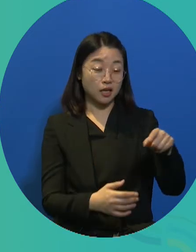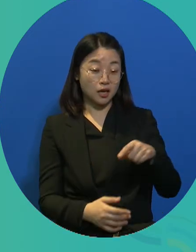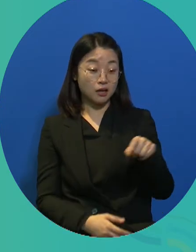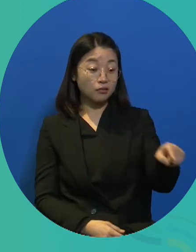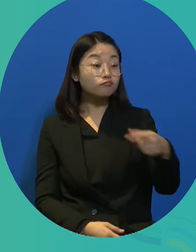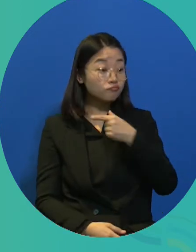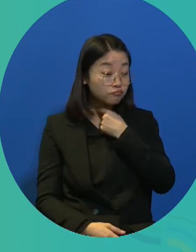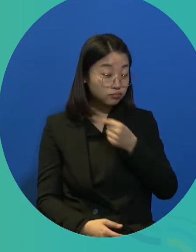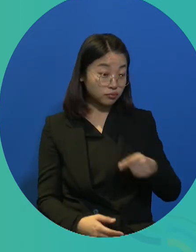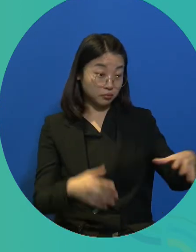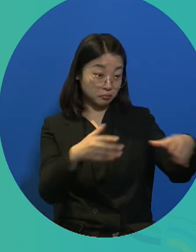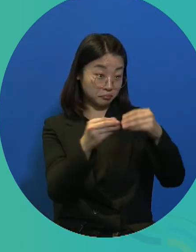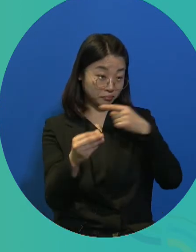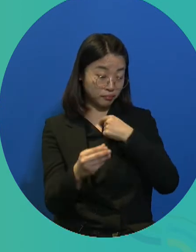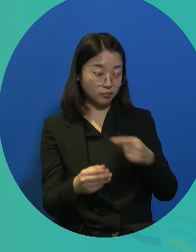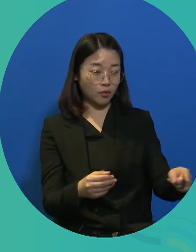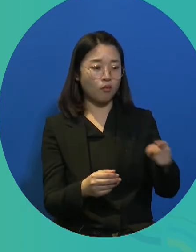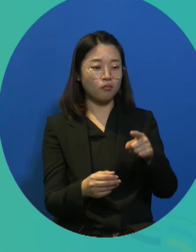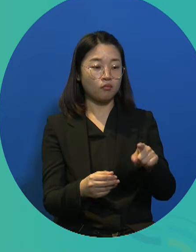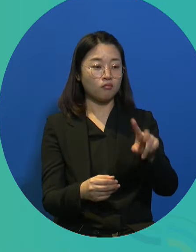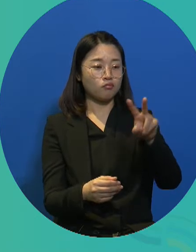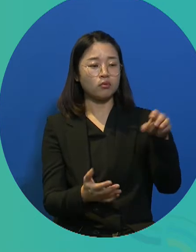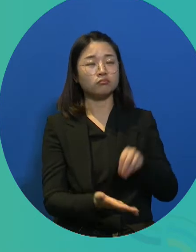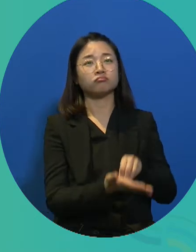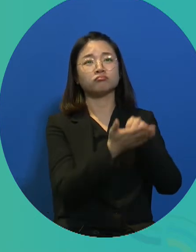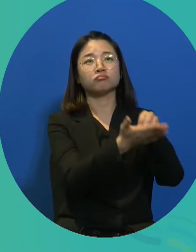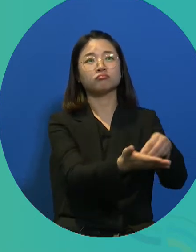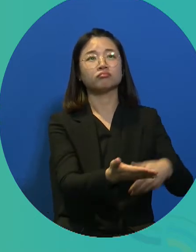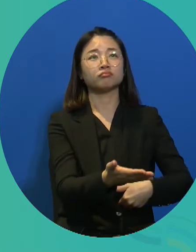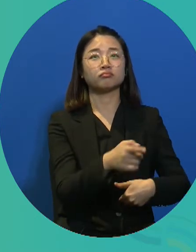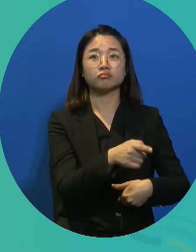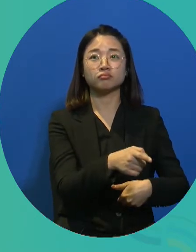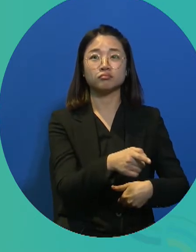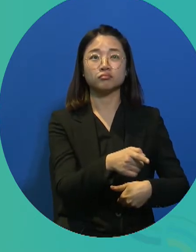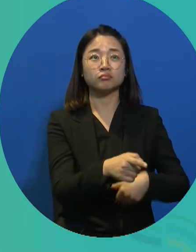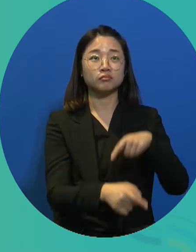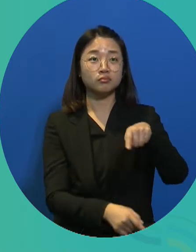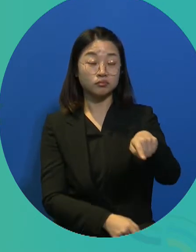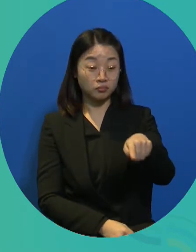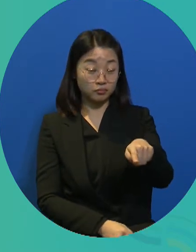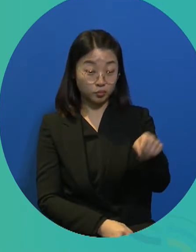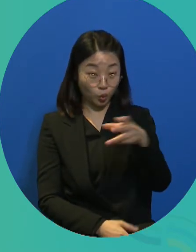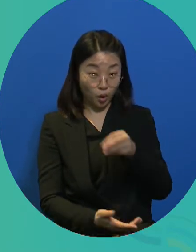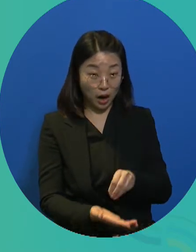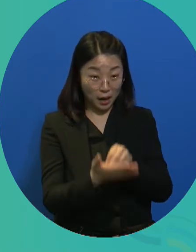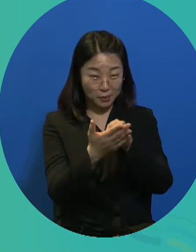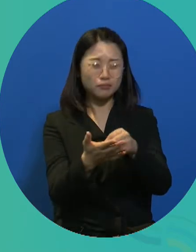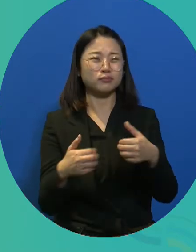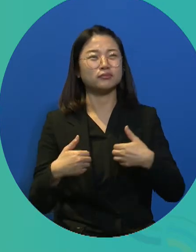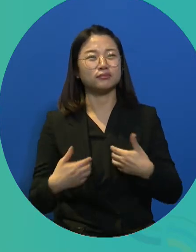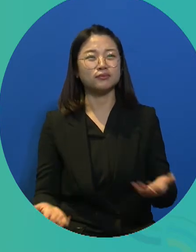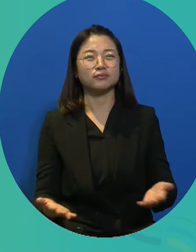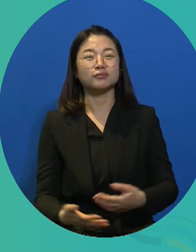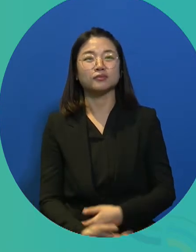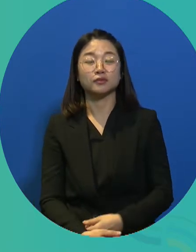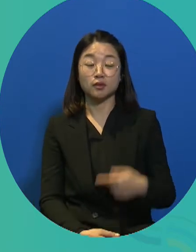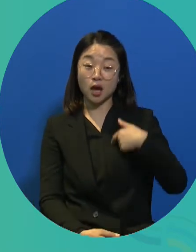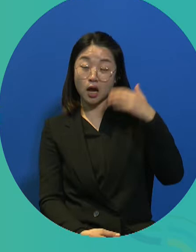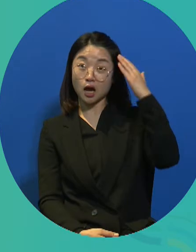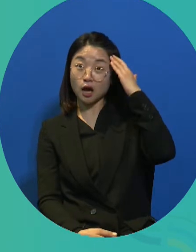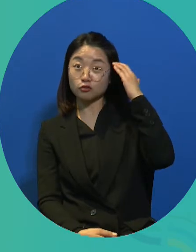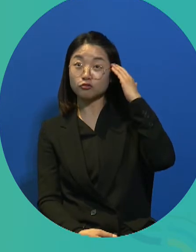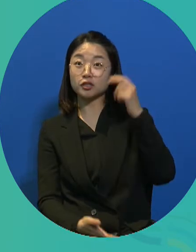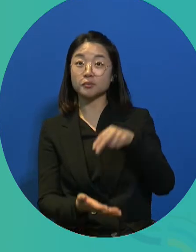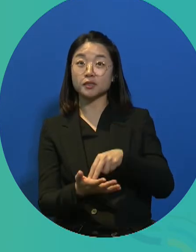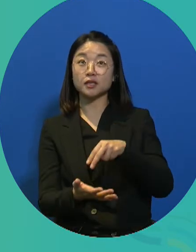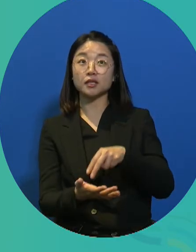가능한데 그렇다고 해서 협약 가입 시에 선택 의정서에 반드시 가입을 할 필요는 없습니다. 그래서 우리나라 같은